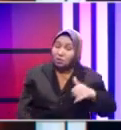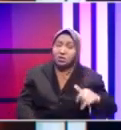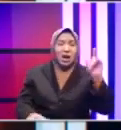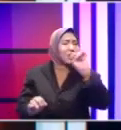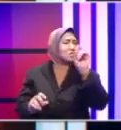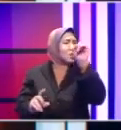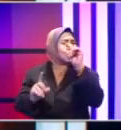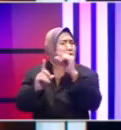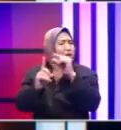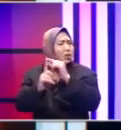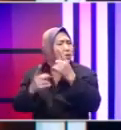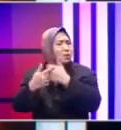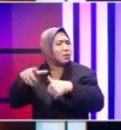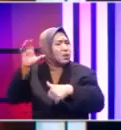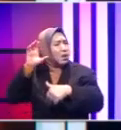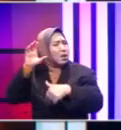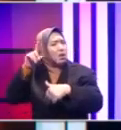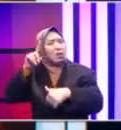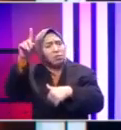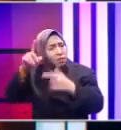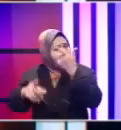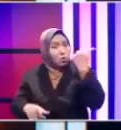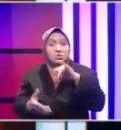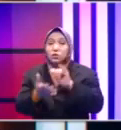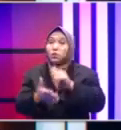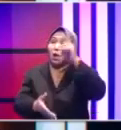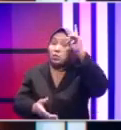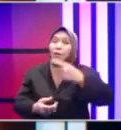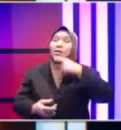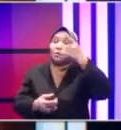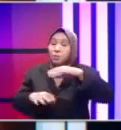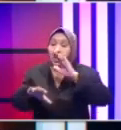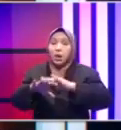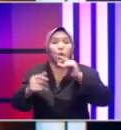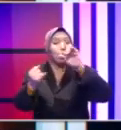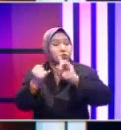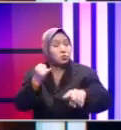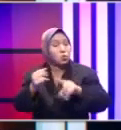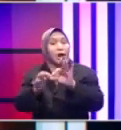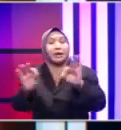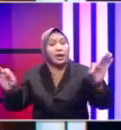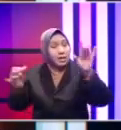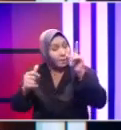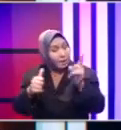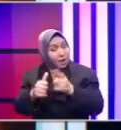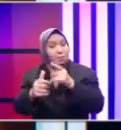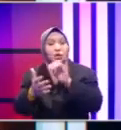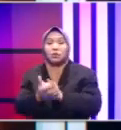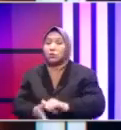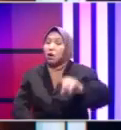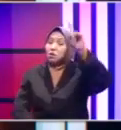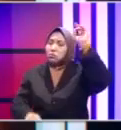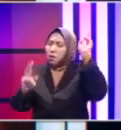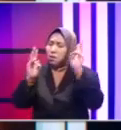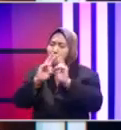terlepas daripada pendengaran Allah subhanahuwata'ala kerana itu Allah majemuk pada ujung ayat yang pertama inallahha samion